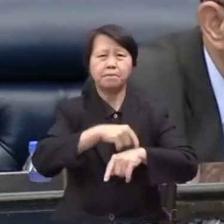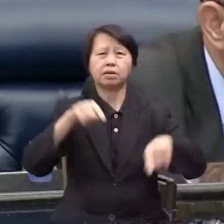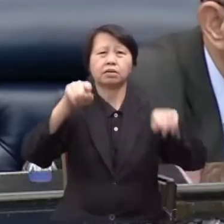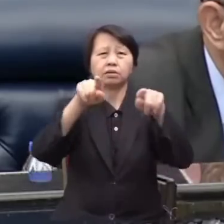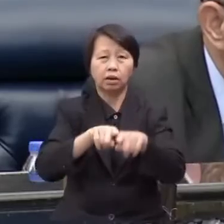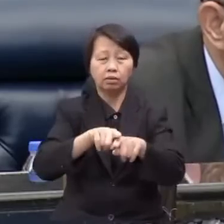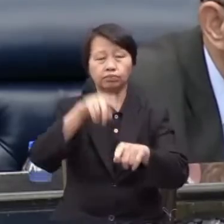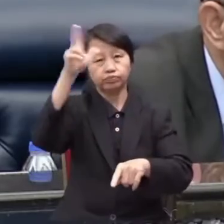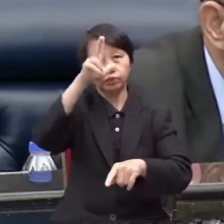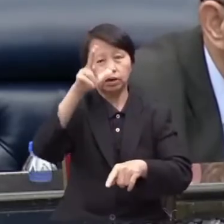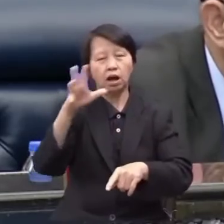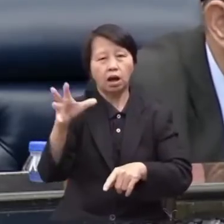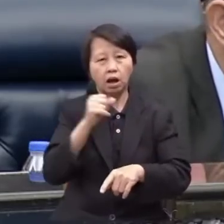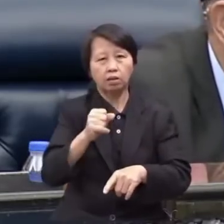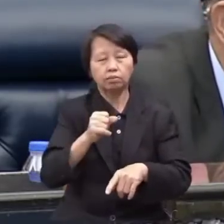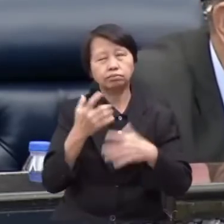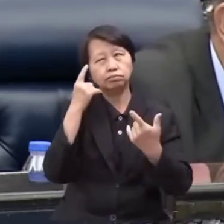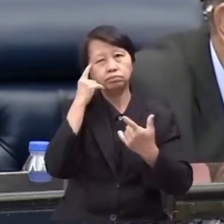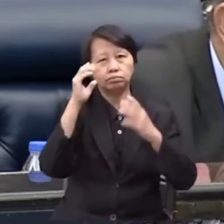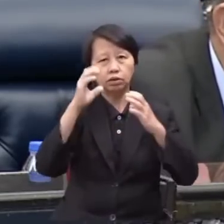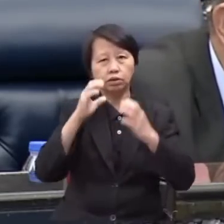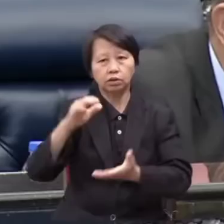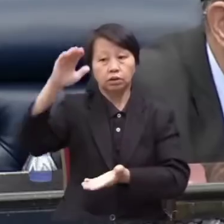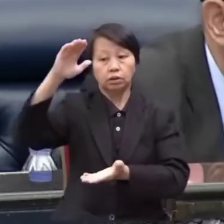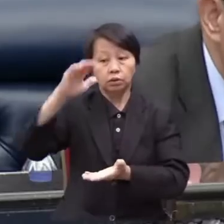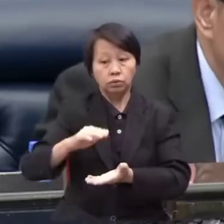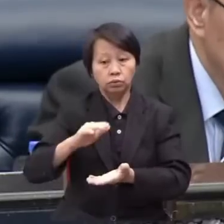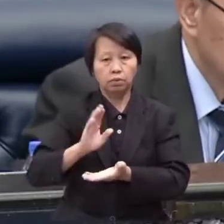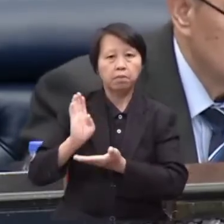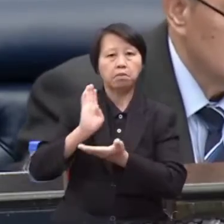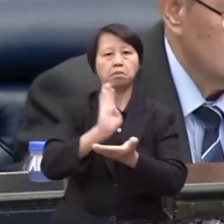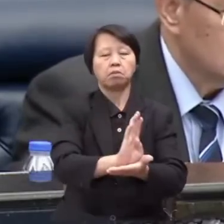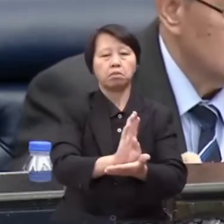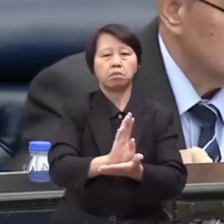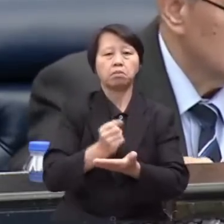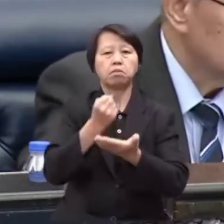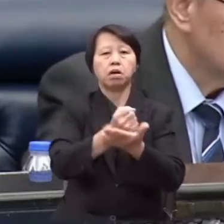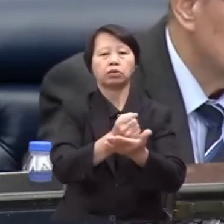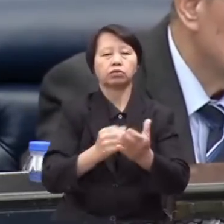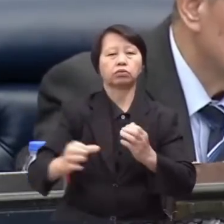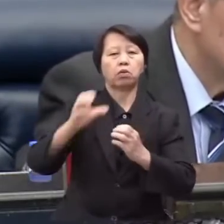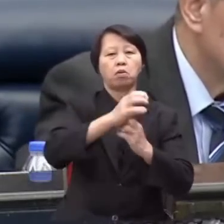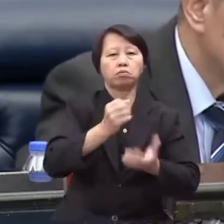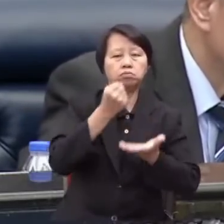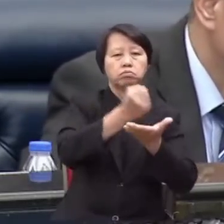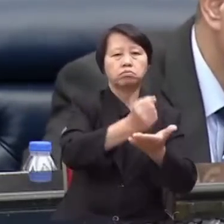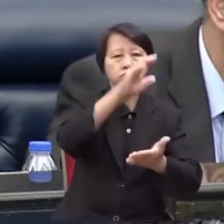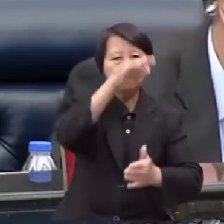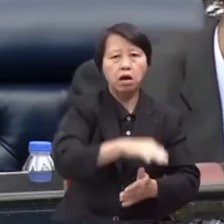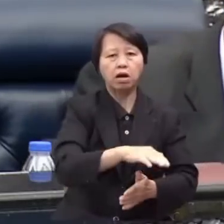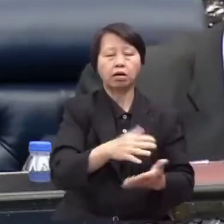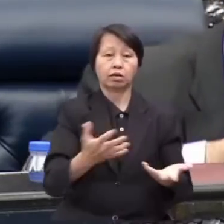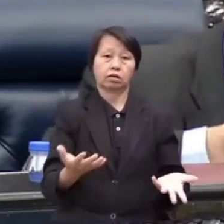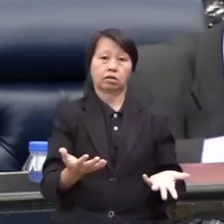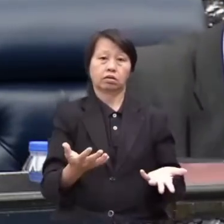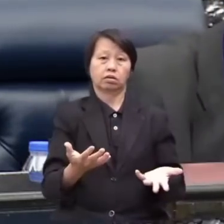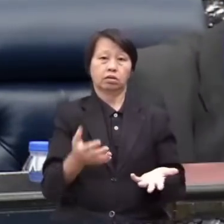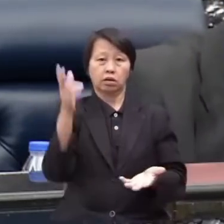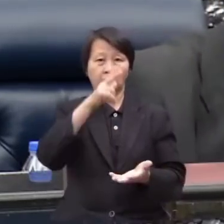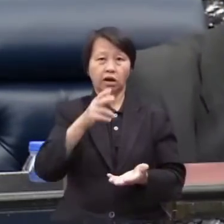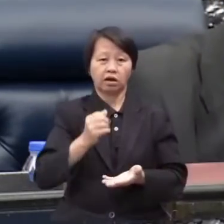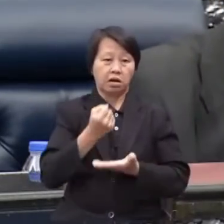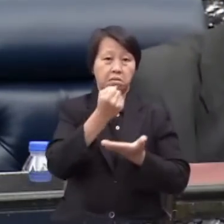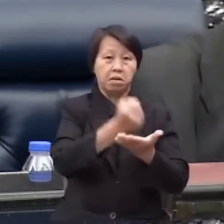sama, kerajaan mengambil pendekatan mengurangkan subsidi. Jadi gabungan kejatuhan ringgit, pengurangan